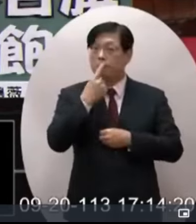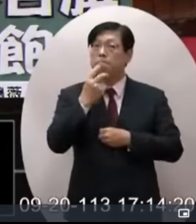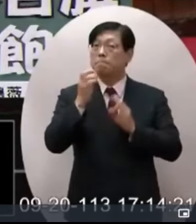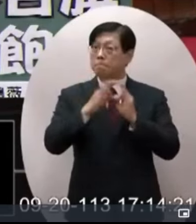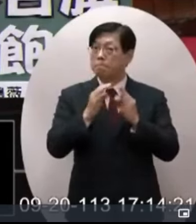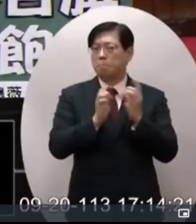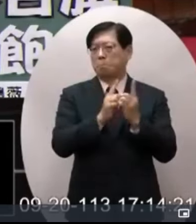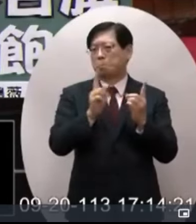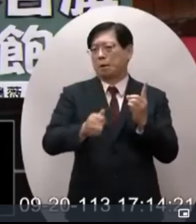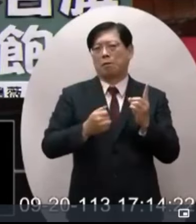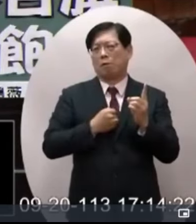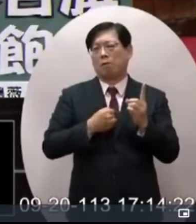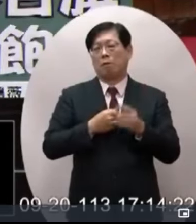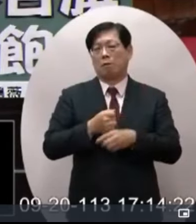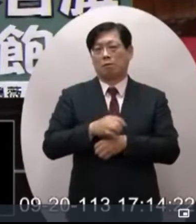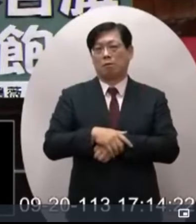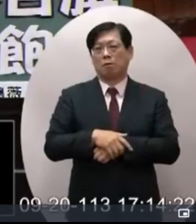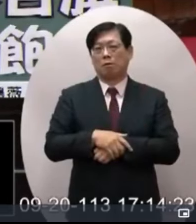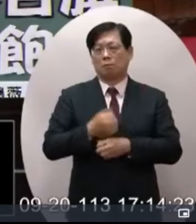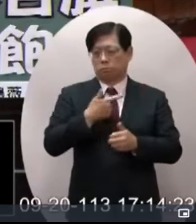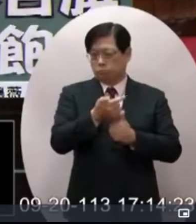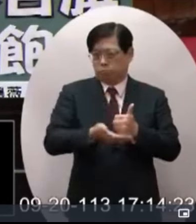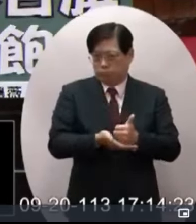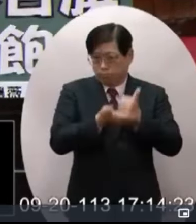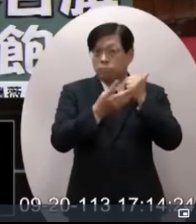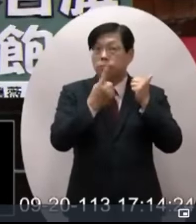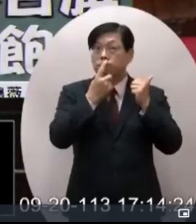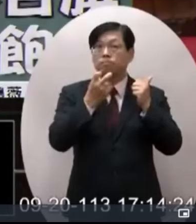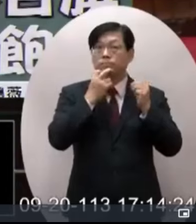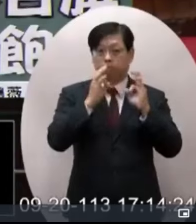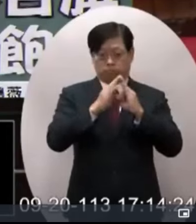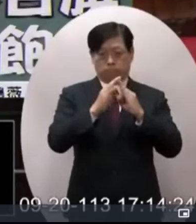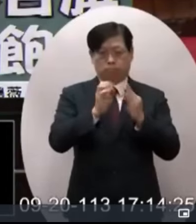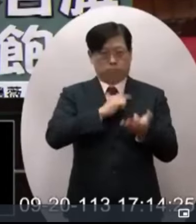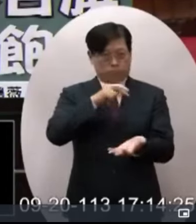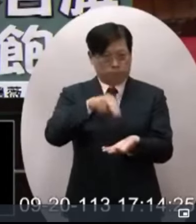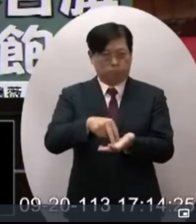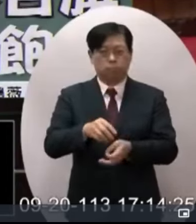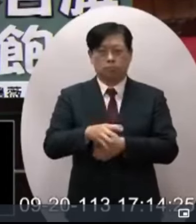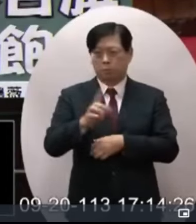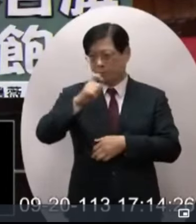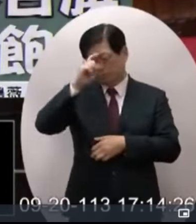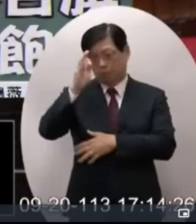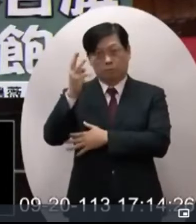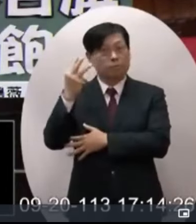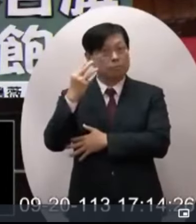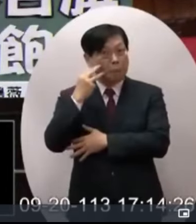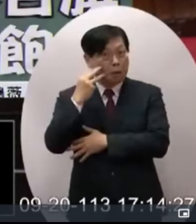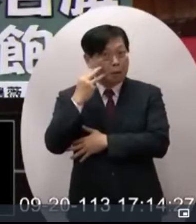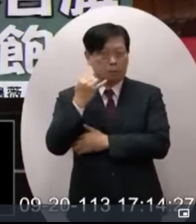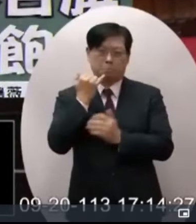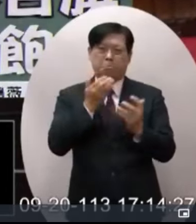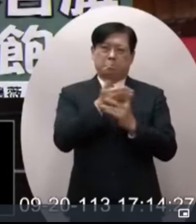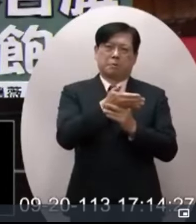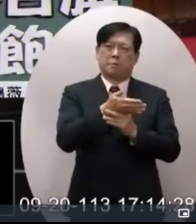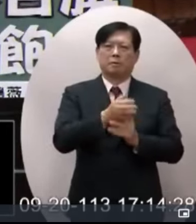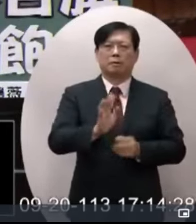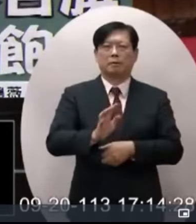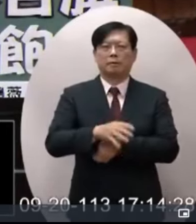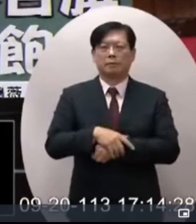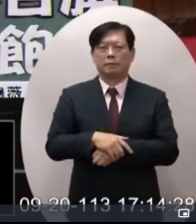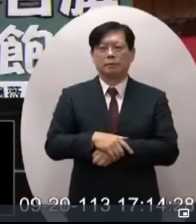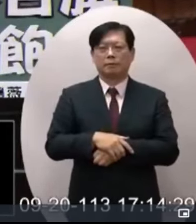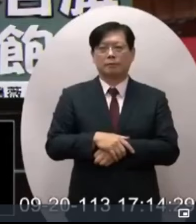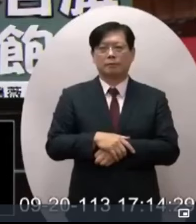银行，所以我极度尊重中央银行的独立性，我不希望政治的手干预到中央银